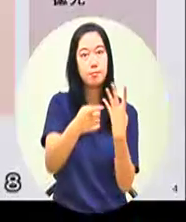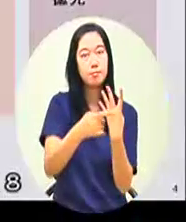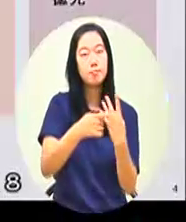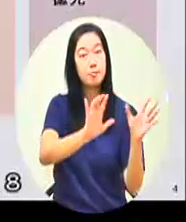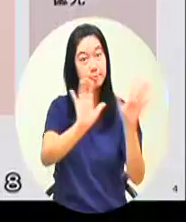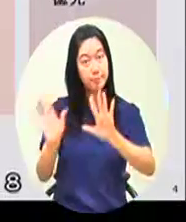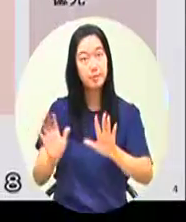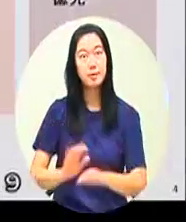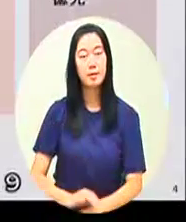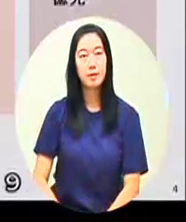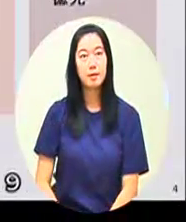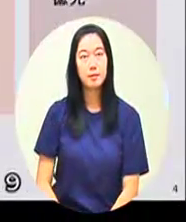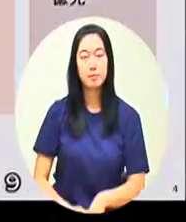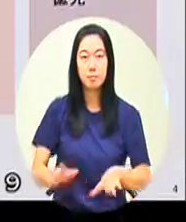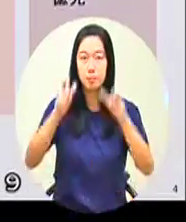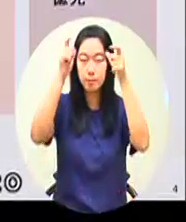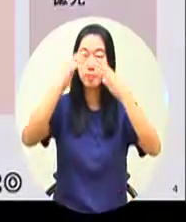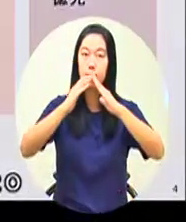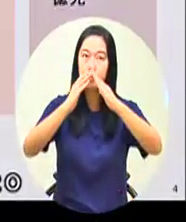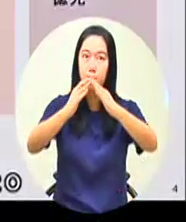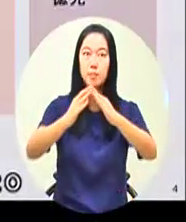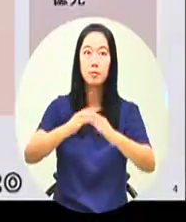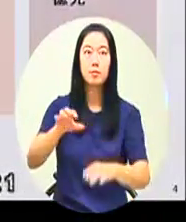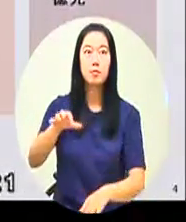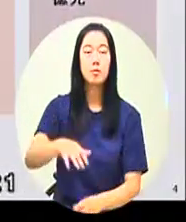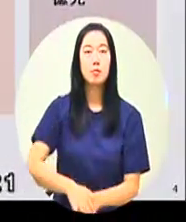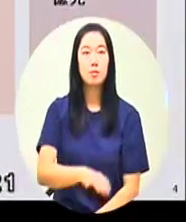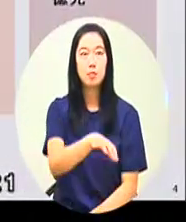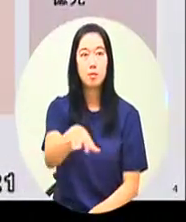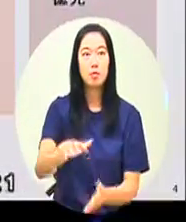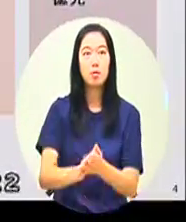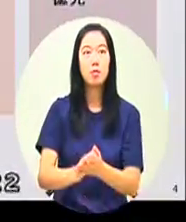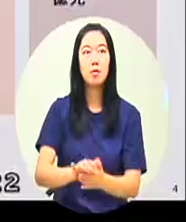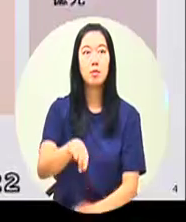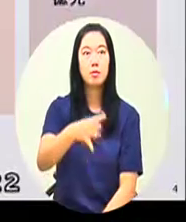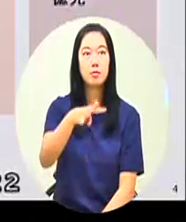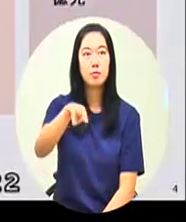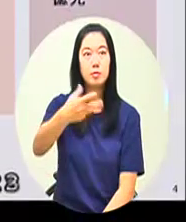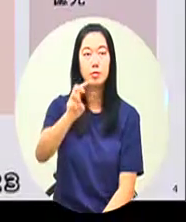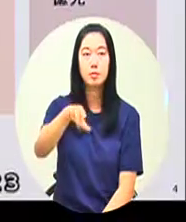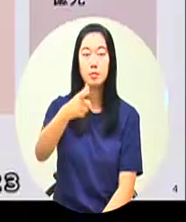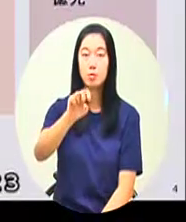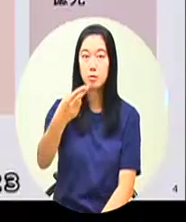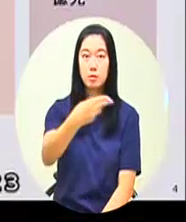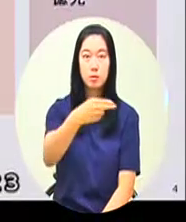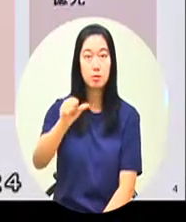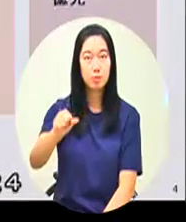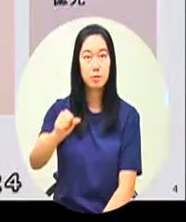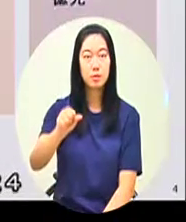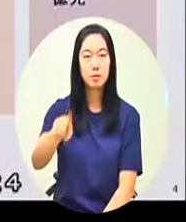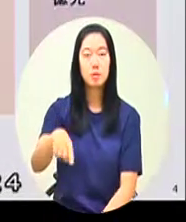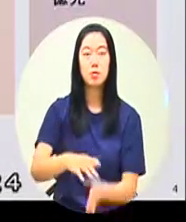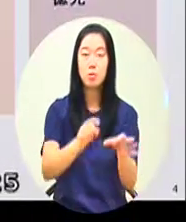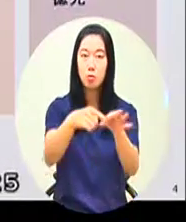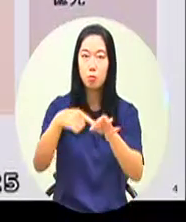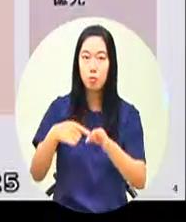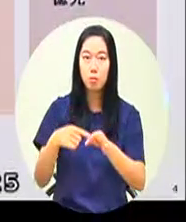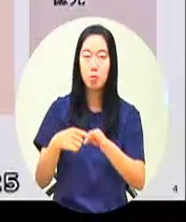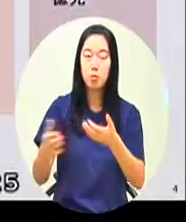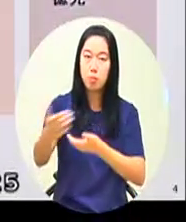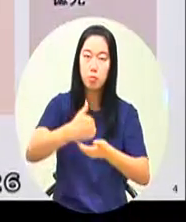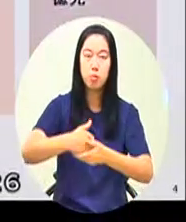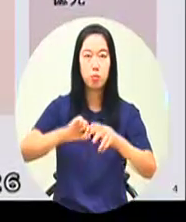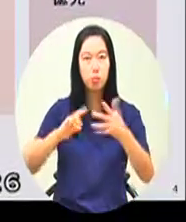么现在我们高雄市呢，耕地面积有47000公顷，那么所有的一个整个产值呢，我们有超